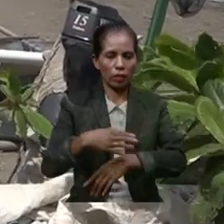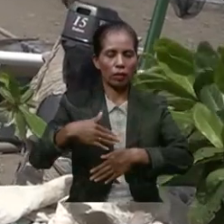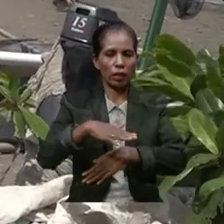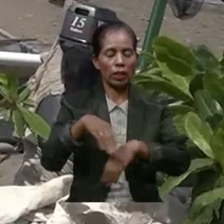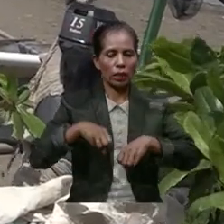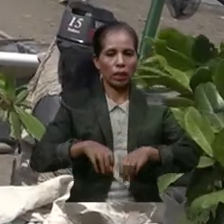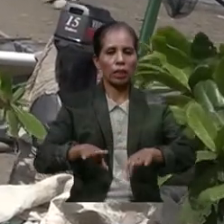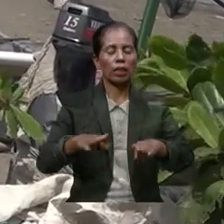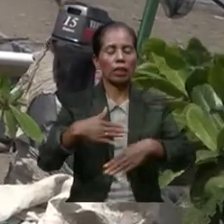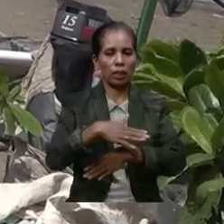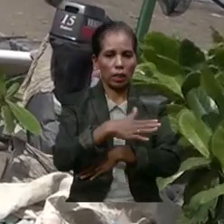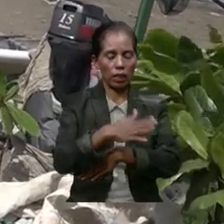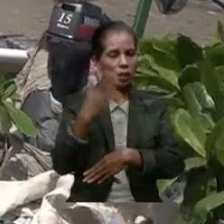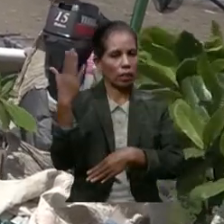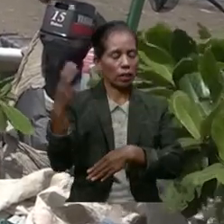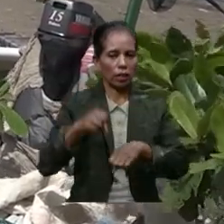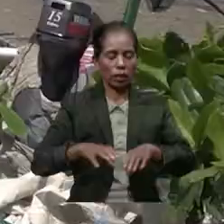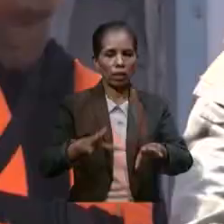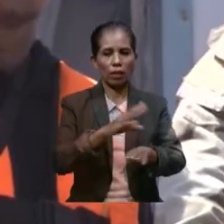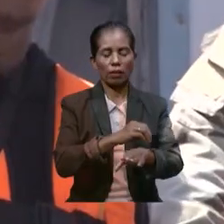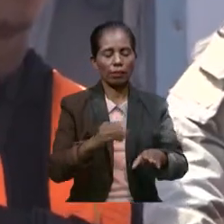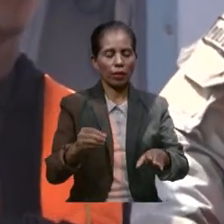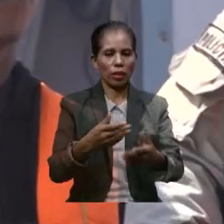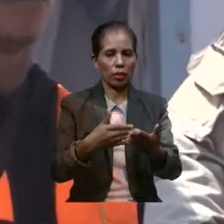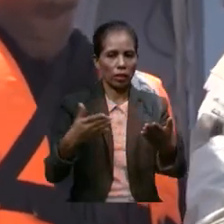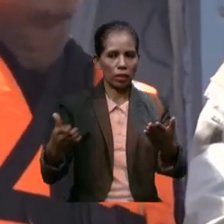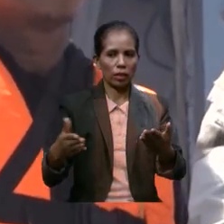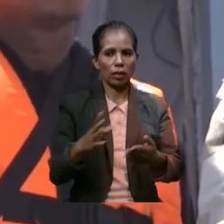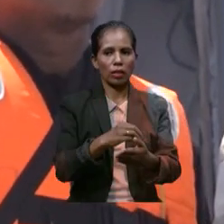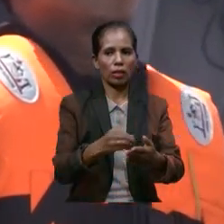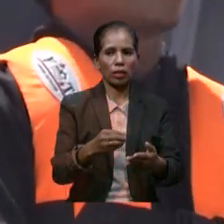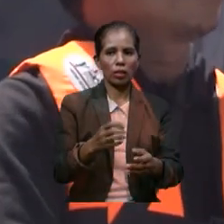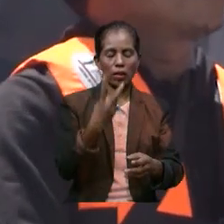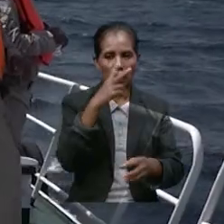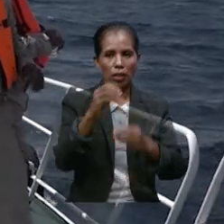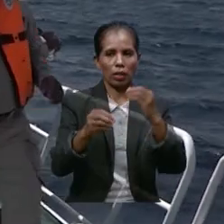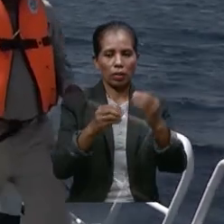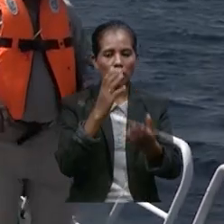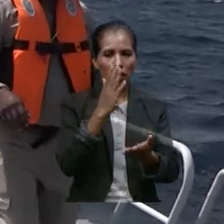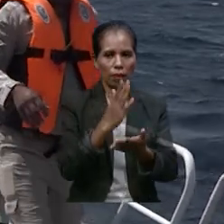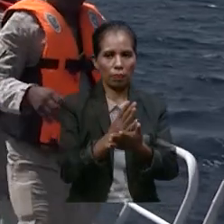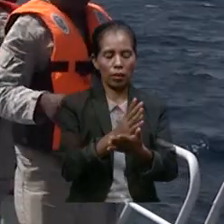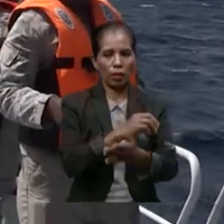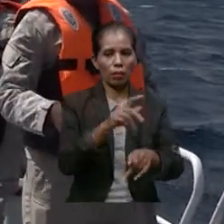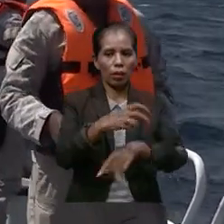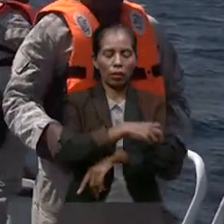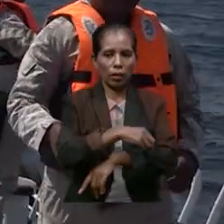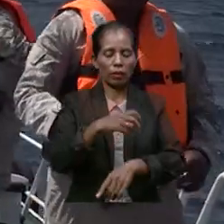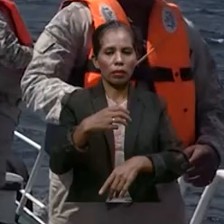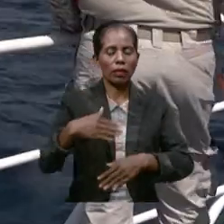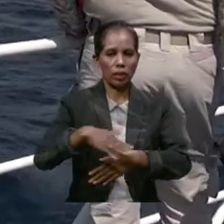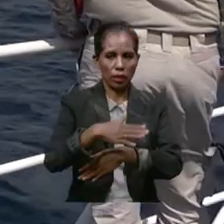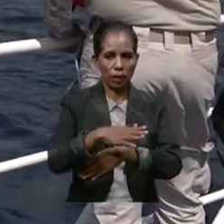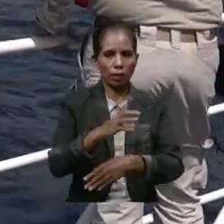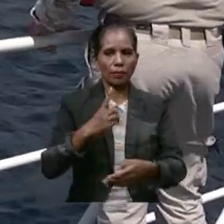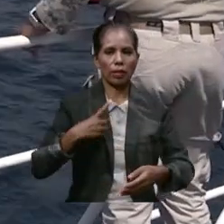Timor Mebe Unidade Polisia Marítima La Iha Facilidade Nebe Suficiente Ho Di Controla No Combate Pesca Ilegal Nune Deputado Luiz